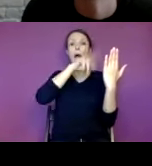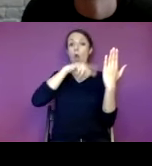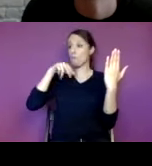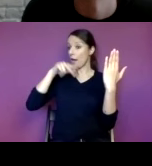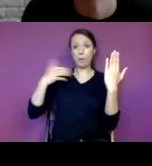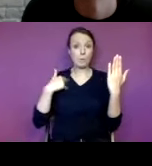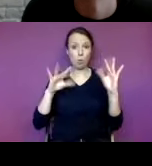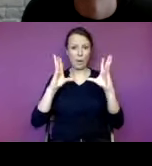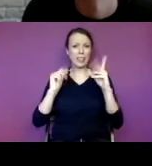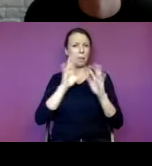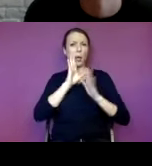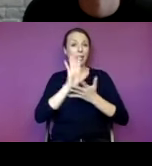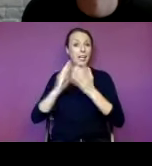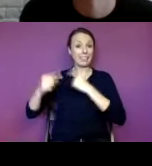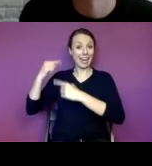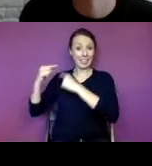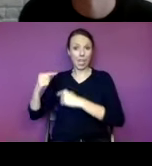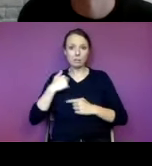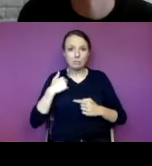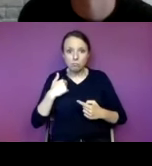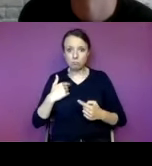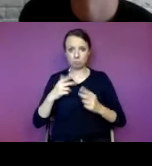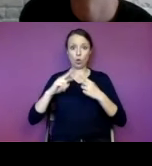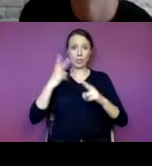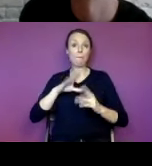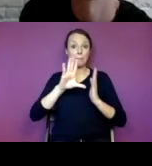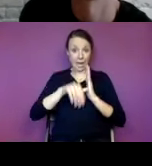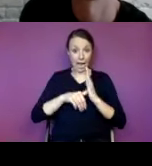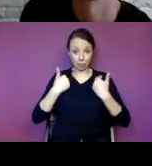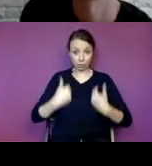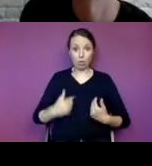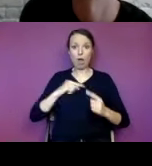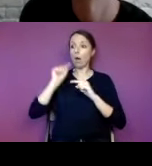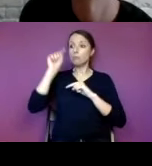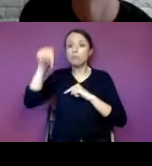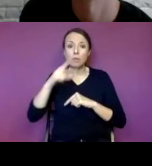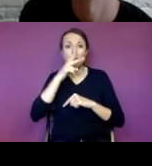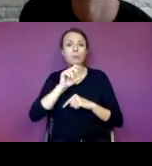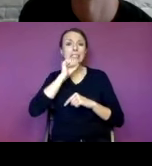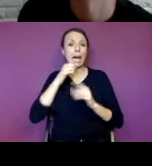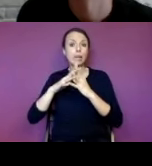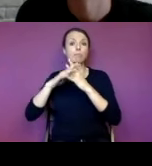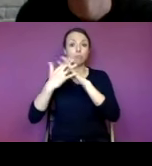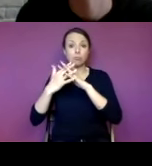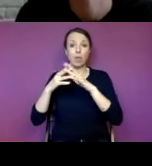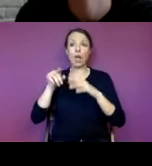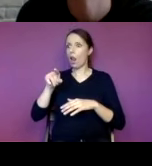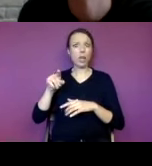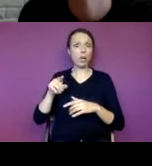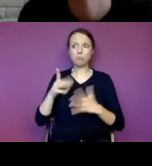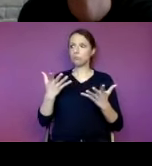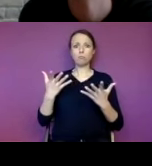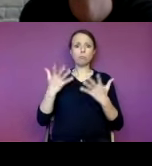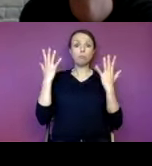był chylący się, tak? Jakby był w kiepskim stanie, to była stara chałupa. Mnie oczywiście estetycznie zachwycił, znaczy nie oczywiście, ale jakby mówię to